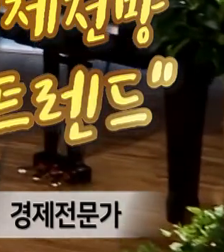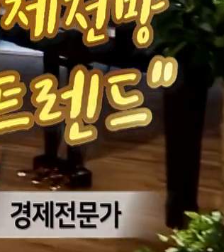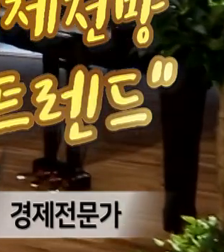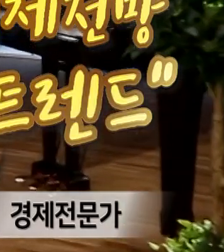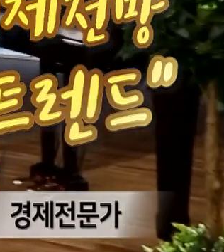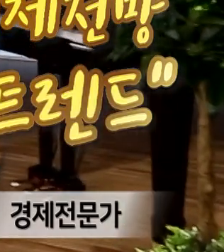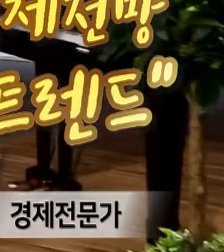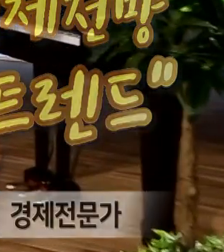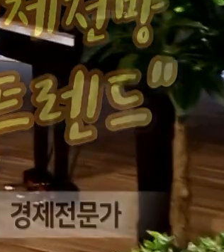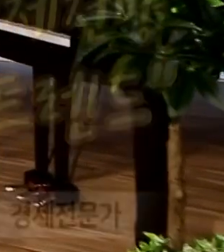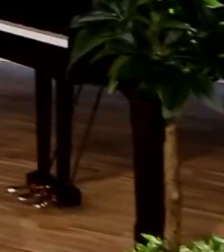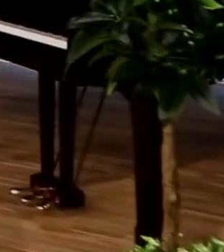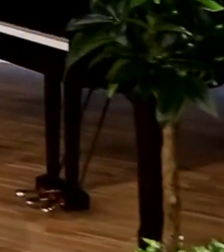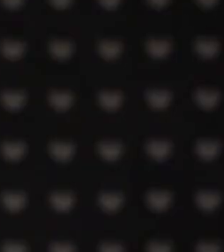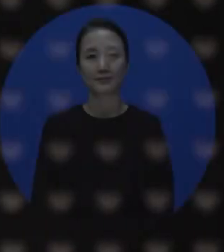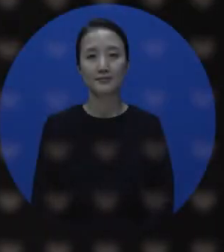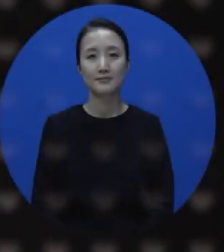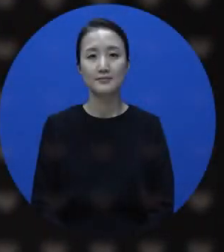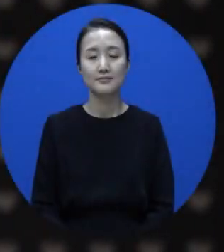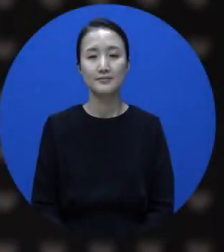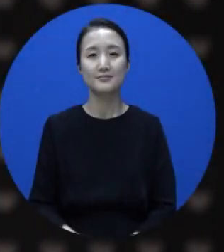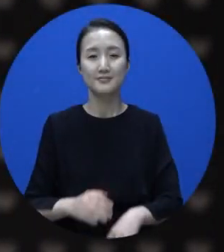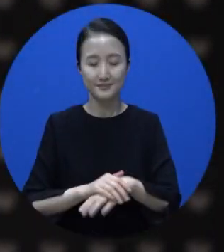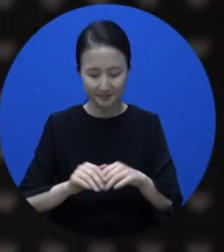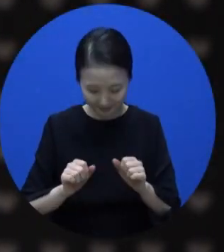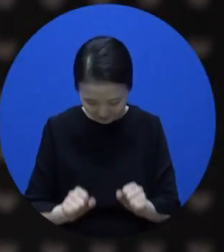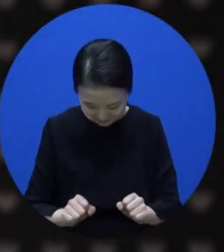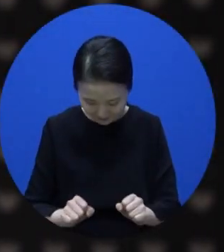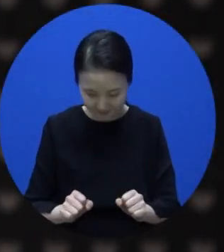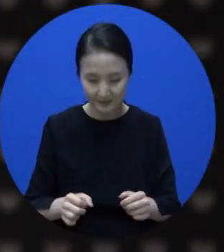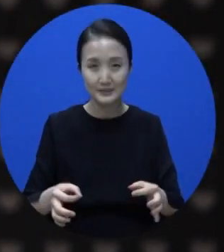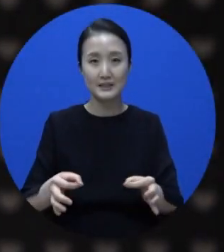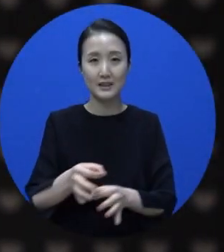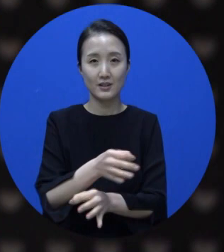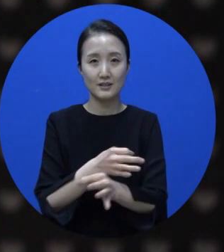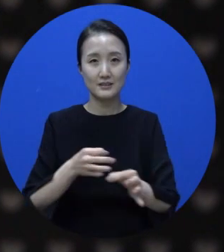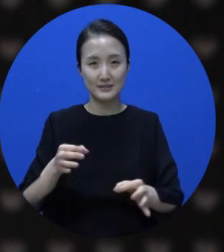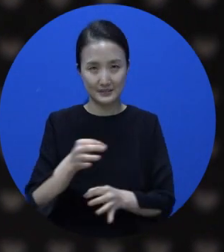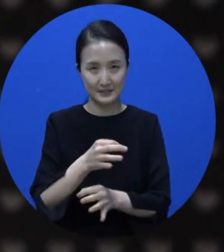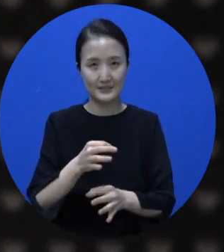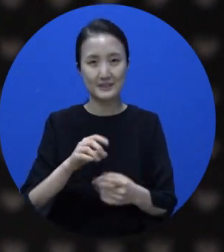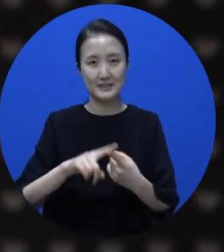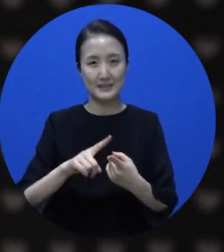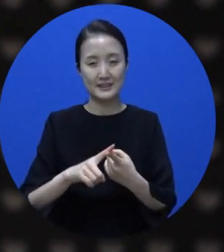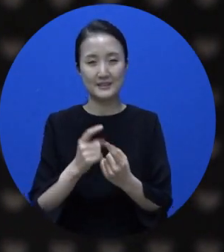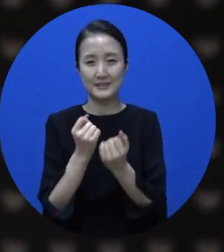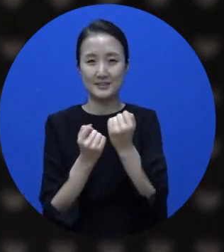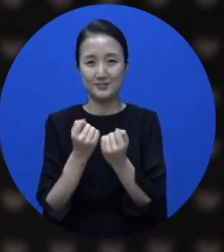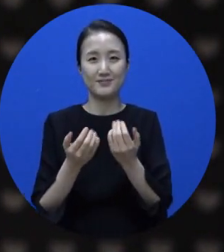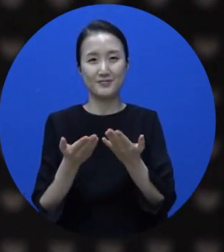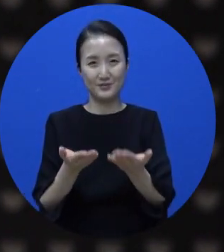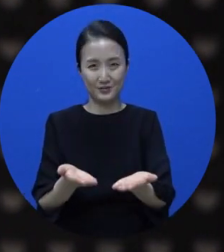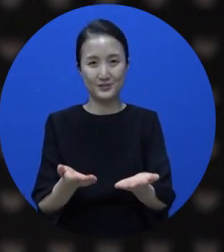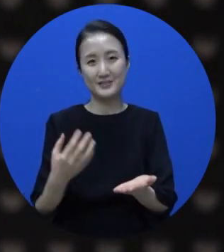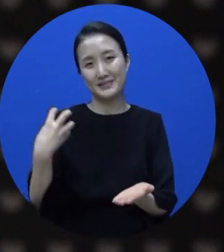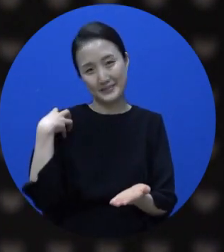perl 게 생각해서 있습니다 안녕하세요 경제 읽어주는 남자 김건수 입니다 반갑습니다